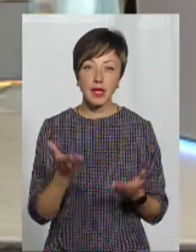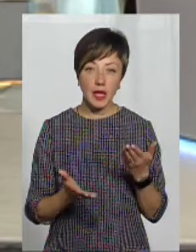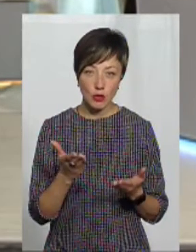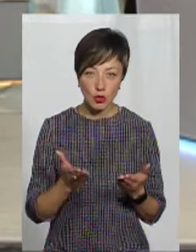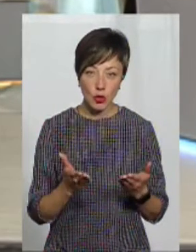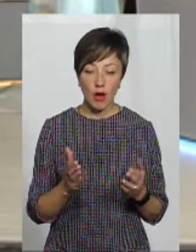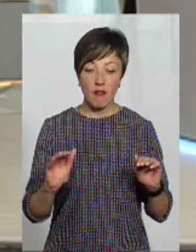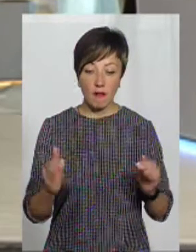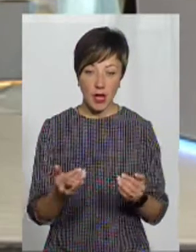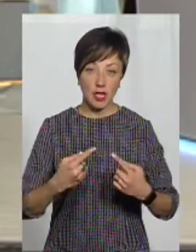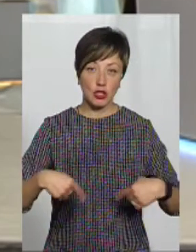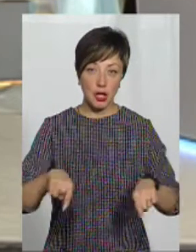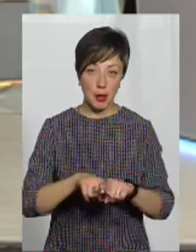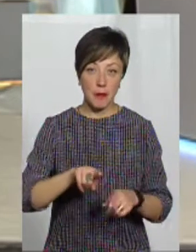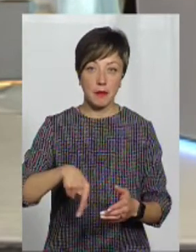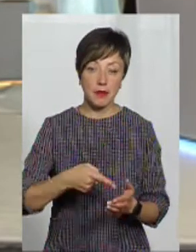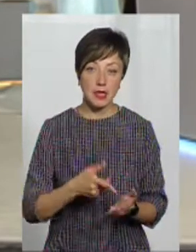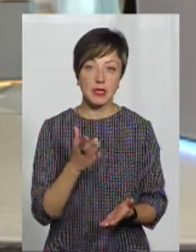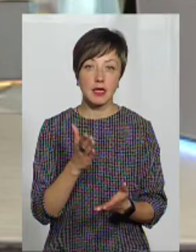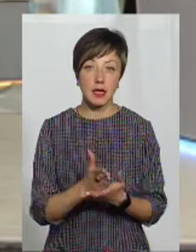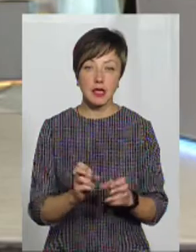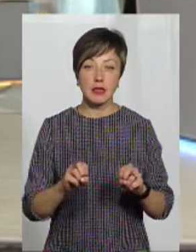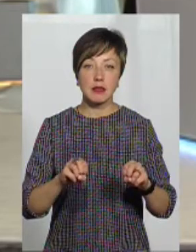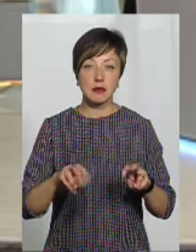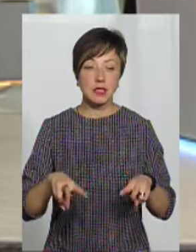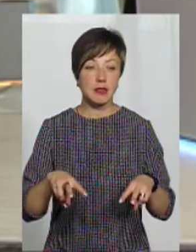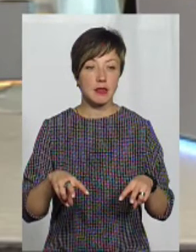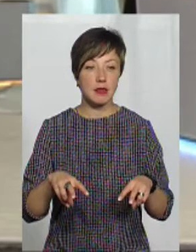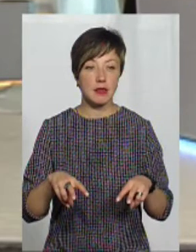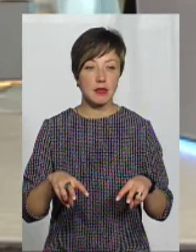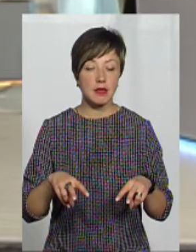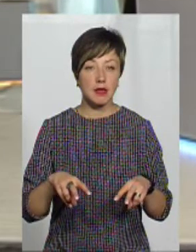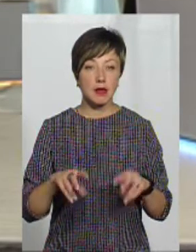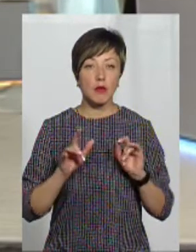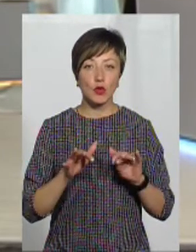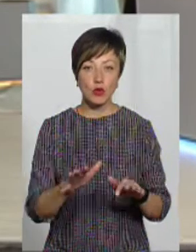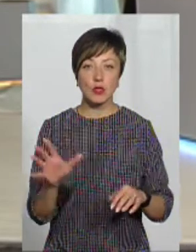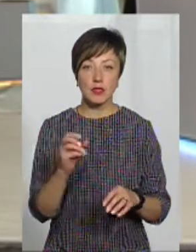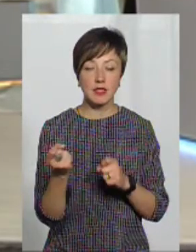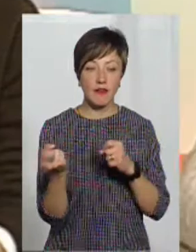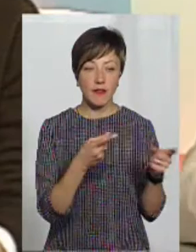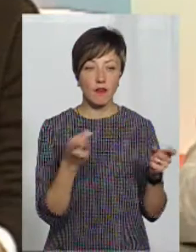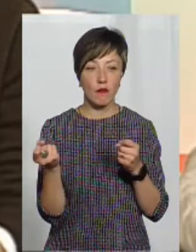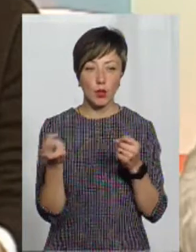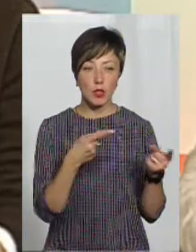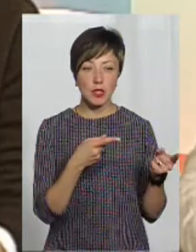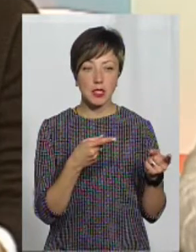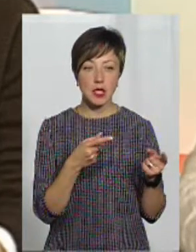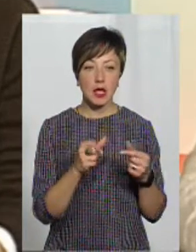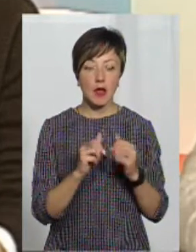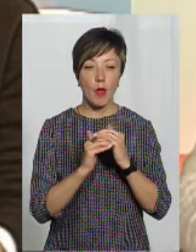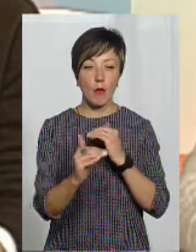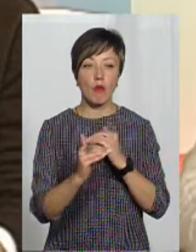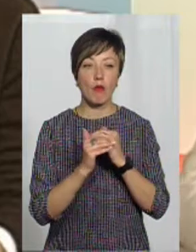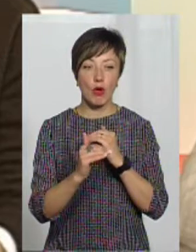в межах міста є спеціальна процедура, це все вивозиться за межі міста